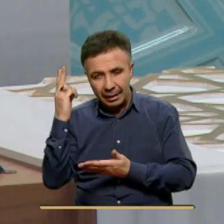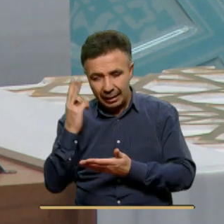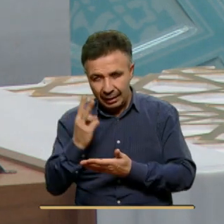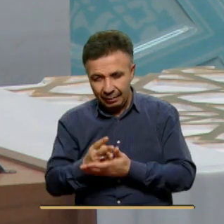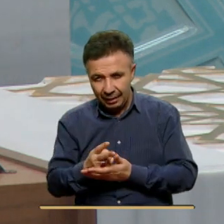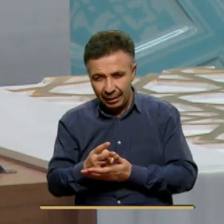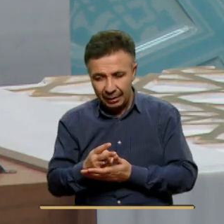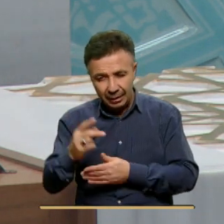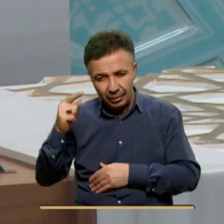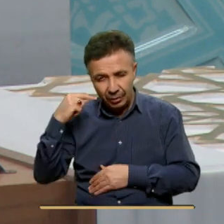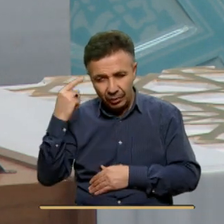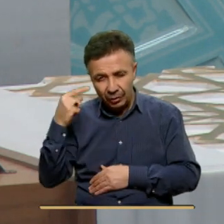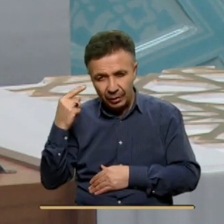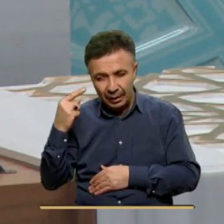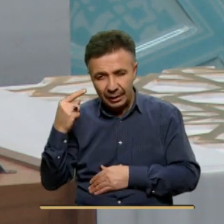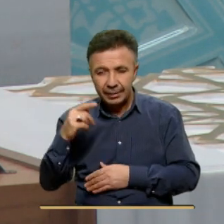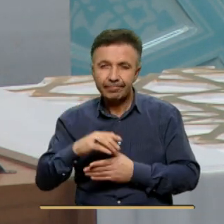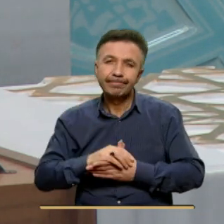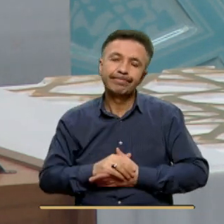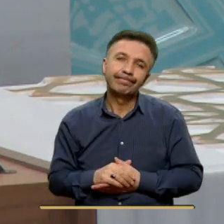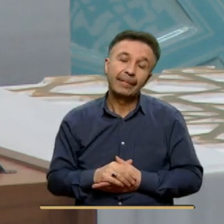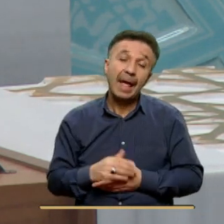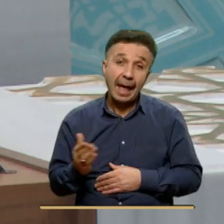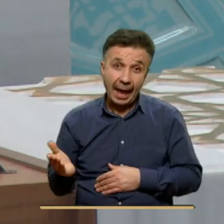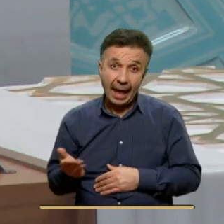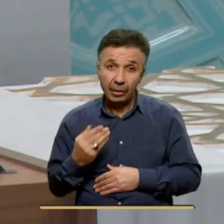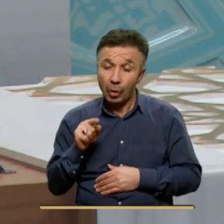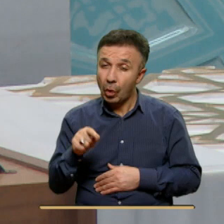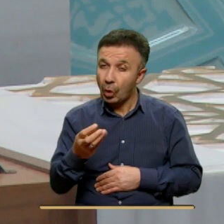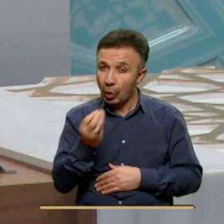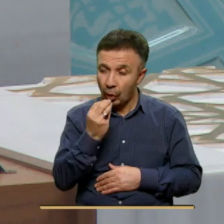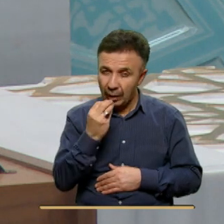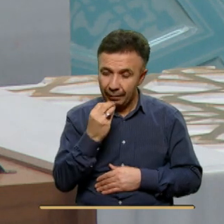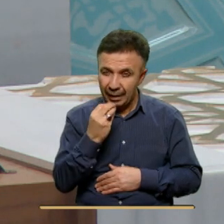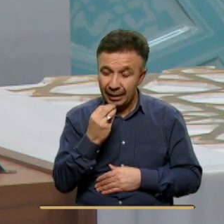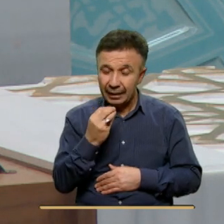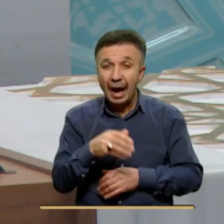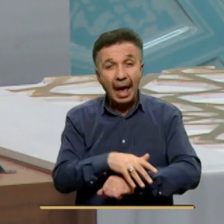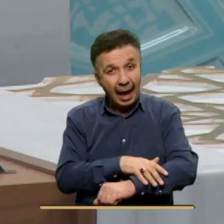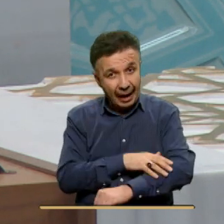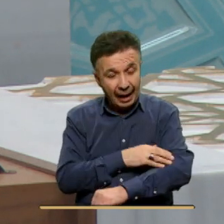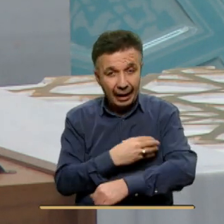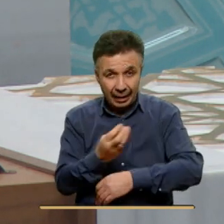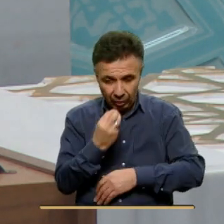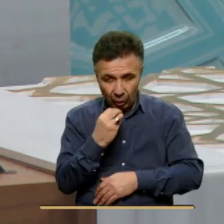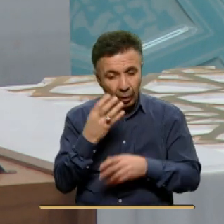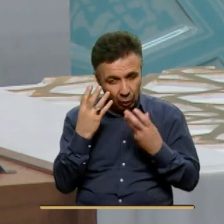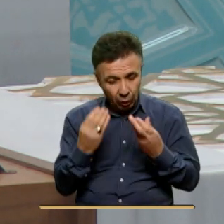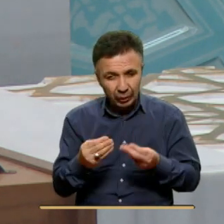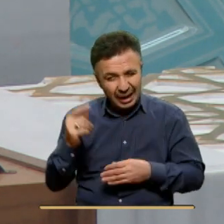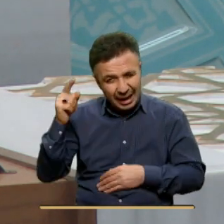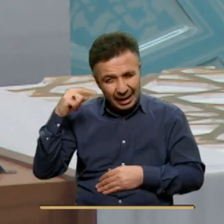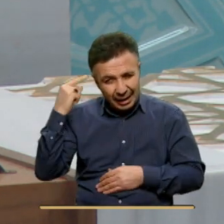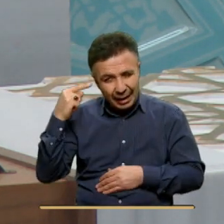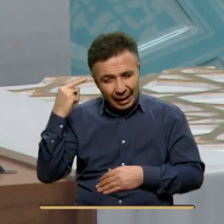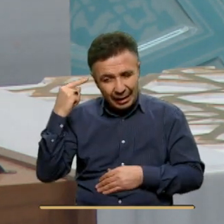düşüncelerdir, fikirlerdir. Eğer o lokmalar helal olursa, niyetler güzel